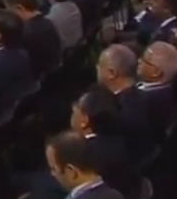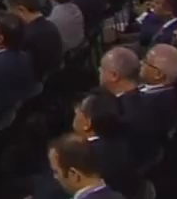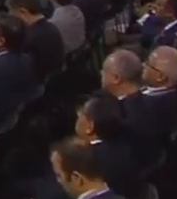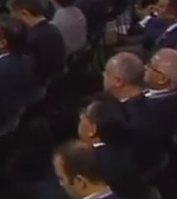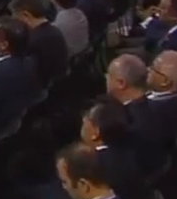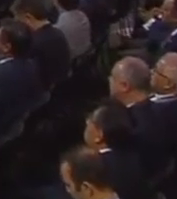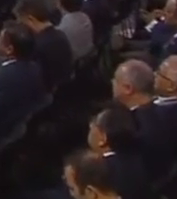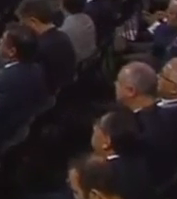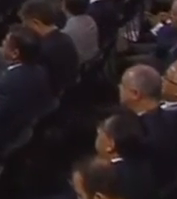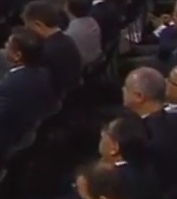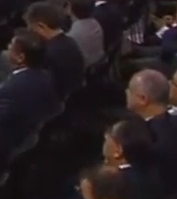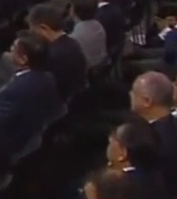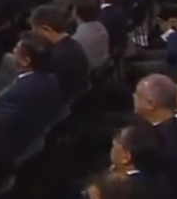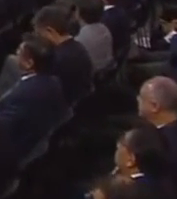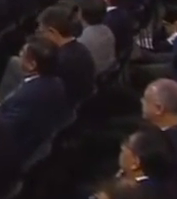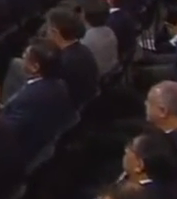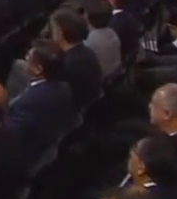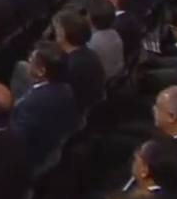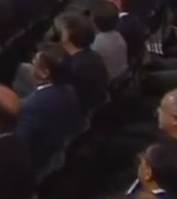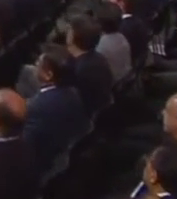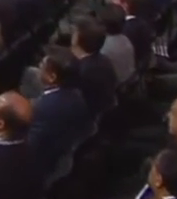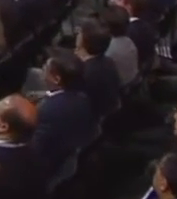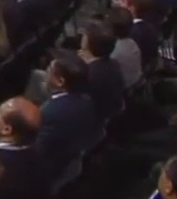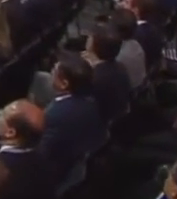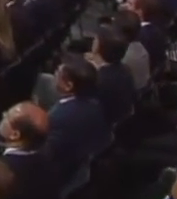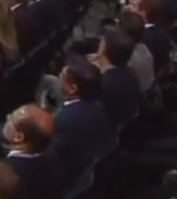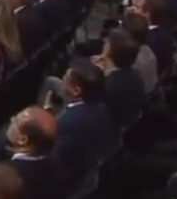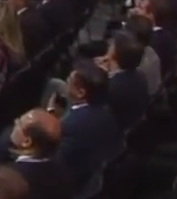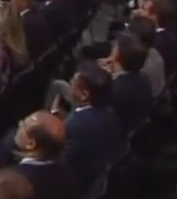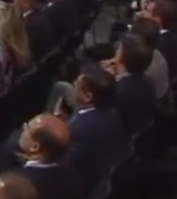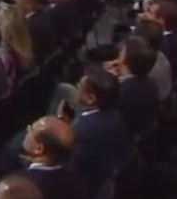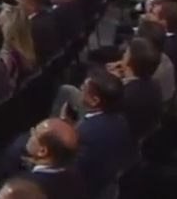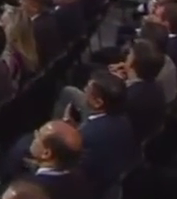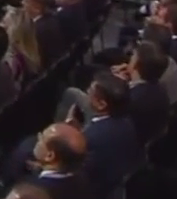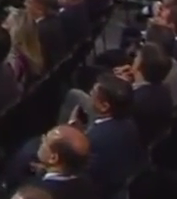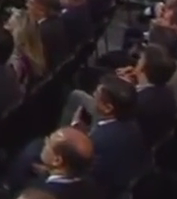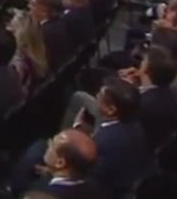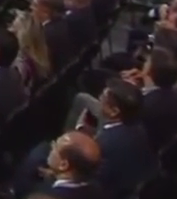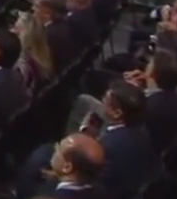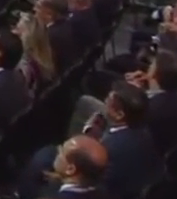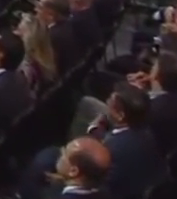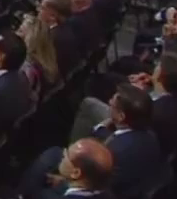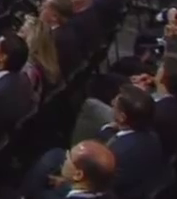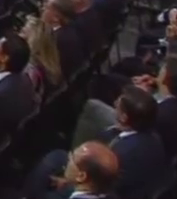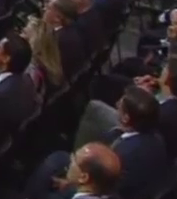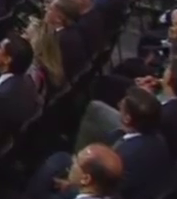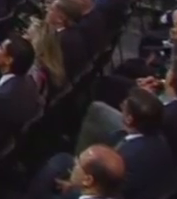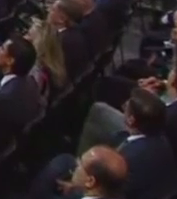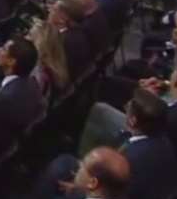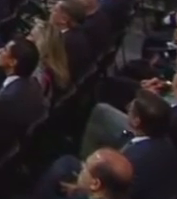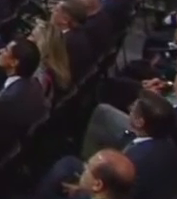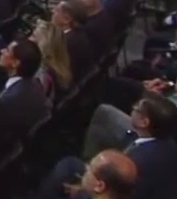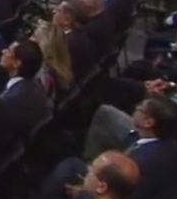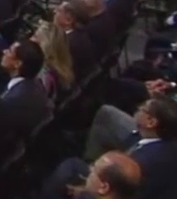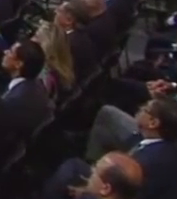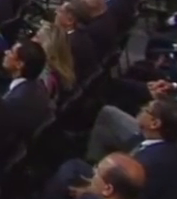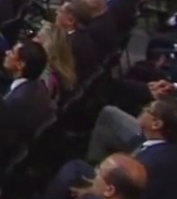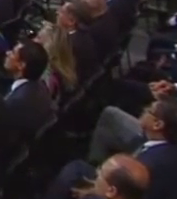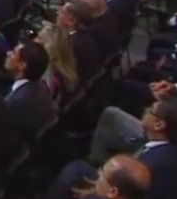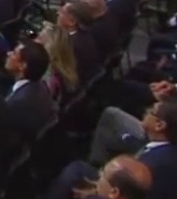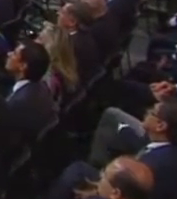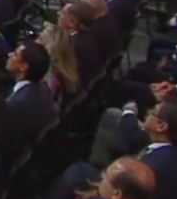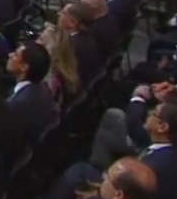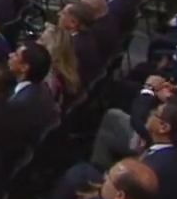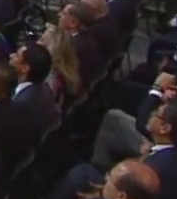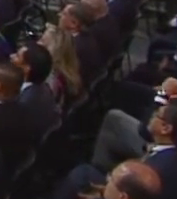အနေနဲ့အဓိကမူရည်စည်းဝါးခိုင်းတွေကိုလိုက်ပြီးဖမ်းဆီးနှိမ်နင်းတာတွေလုပ်နေတယ်ဒီကနေ့ထိနိုင်ငံထဲမှာအနည်းငယ်အရှိဆုံးရာဇဝတ်သား122